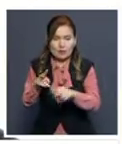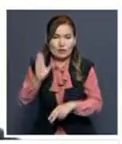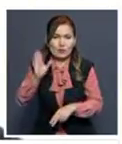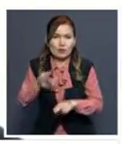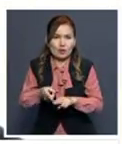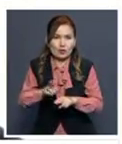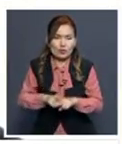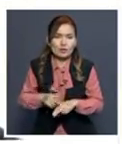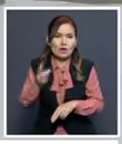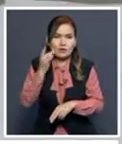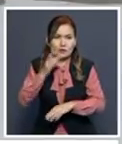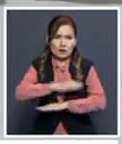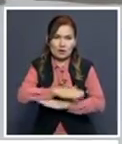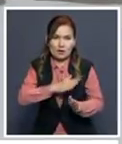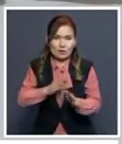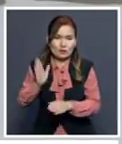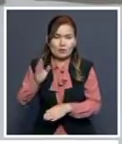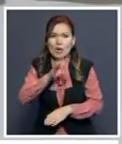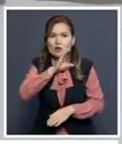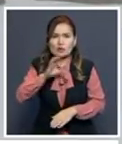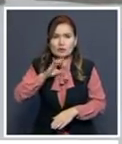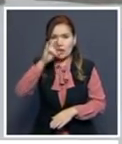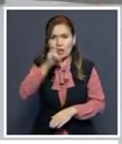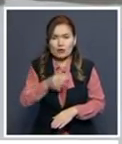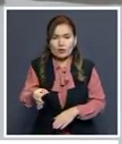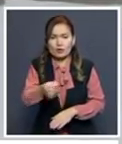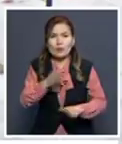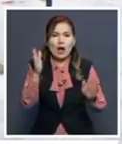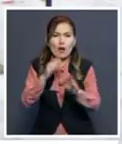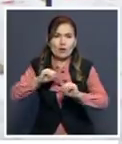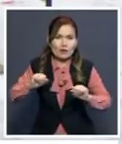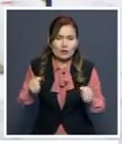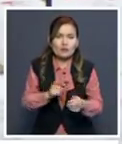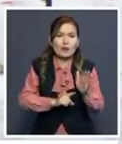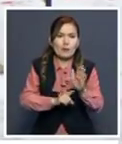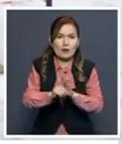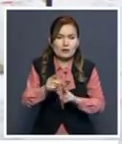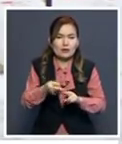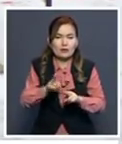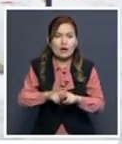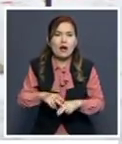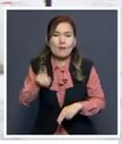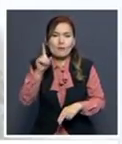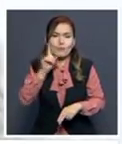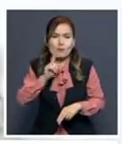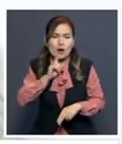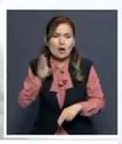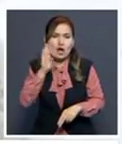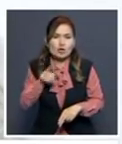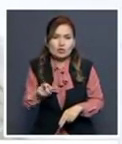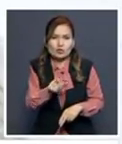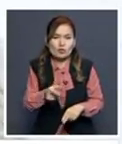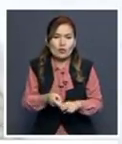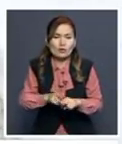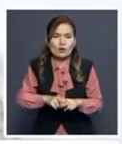және профилактикалық жұмыс жүргізді. Солтүстік аймақтарда ауа райы құбылмалы болғанымен әзірге үскірік аяз бола қойған жоқ. Сондықтан кез келген су